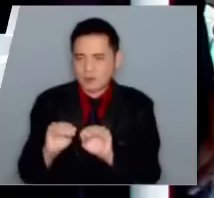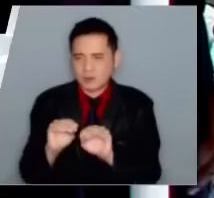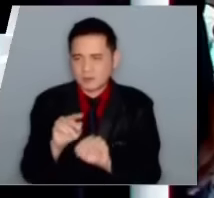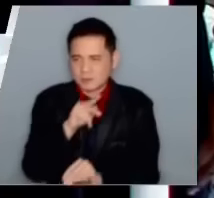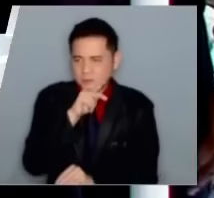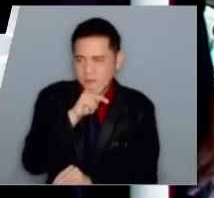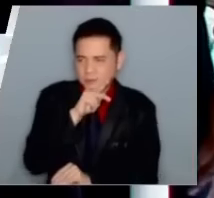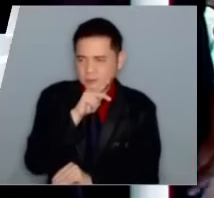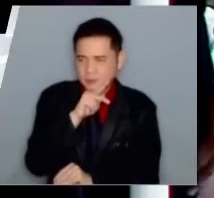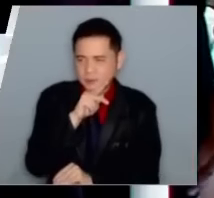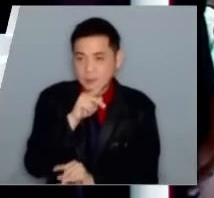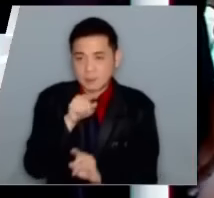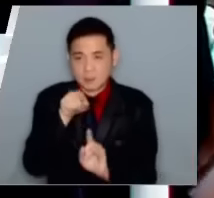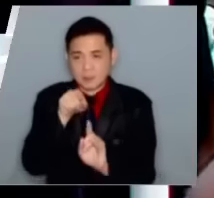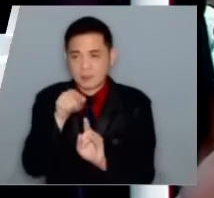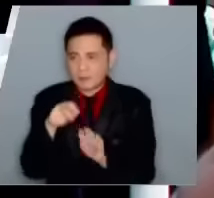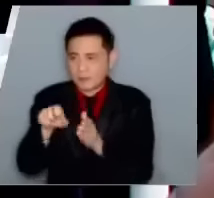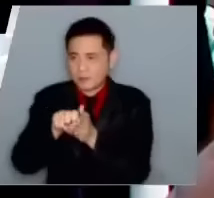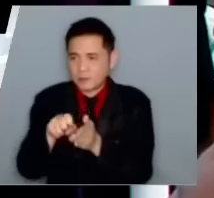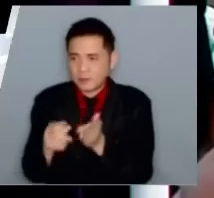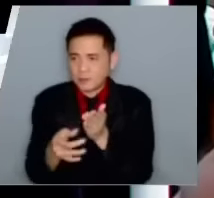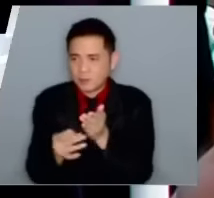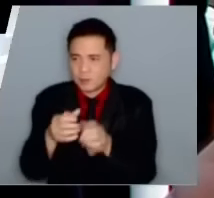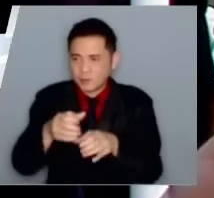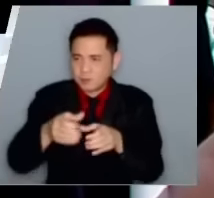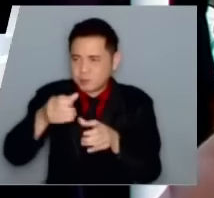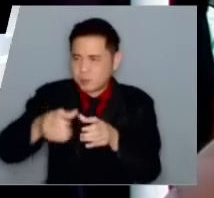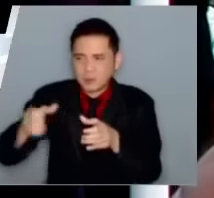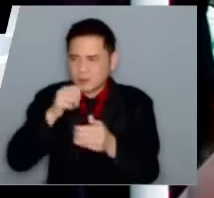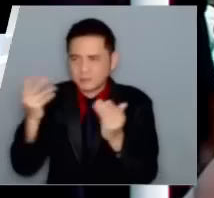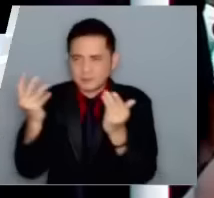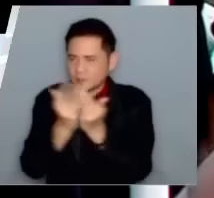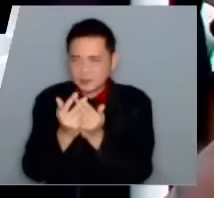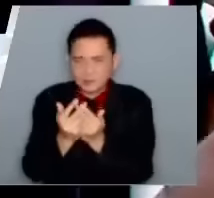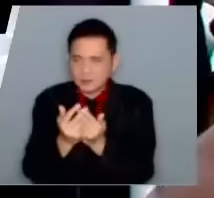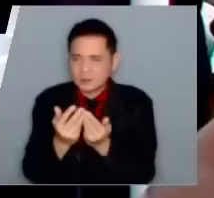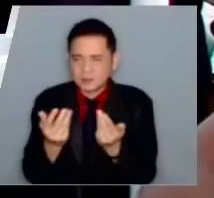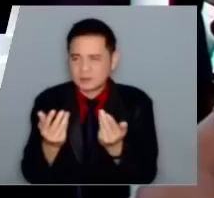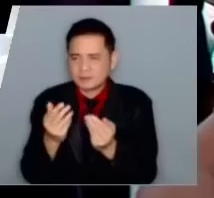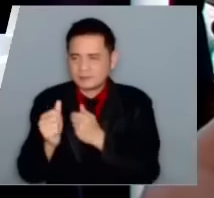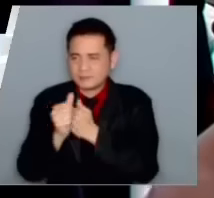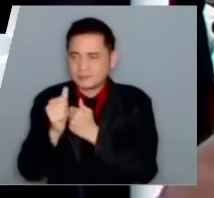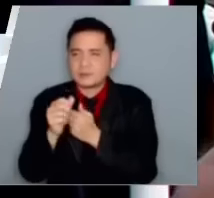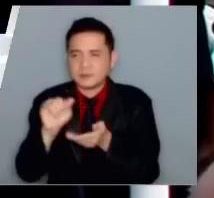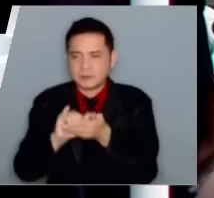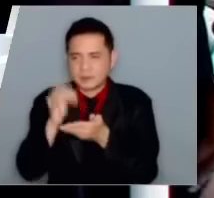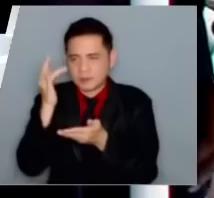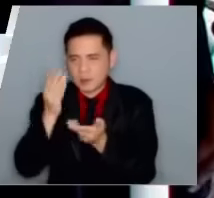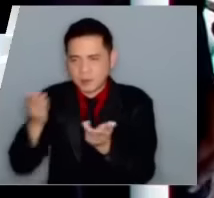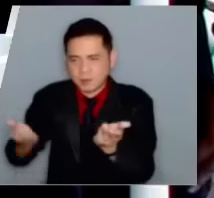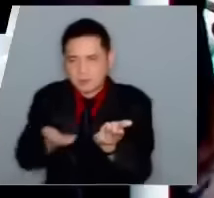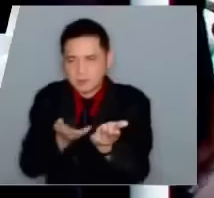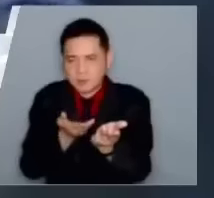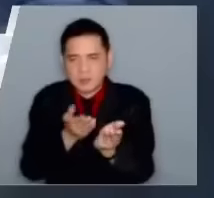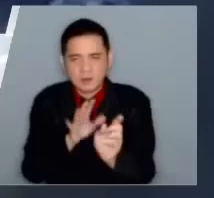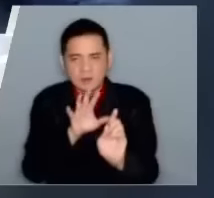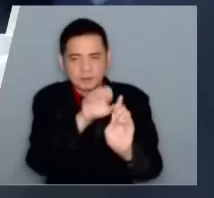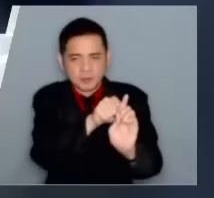carrying such kind of cargo, so that's why they was also apprehended by our patrolling Coast